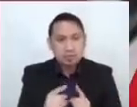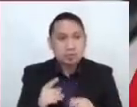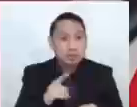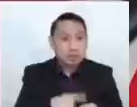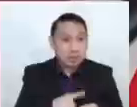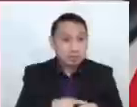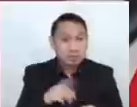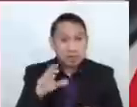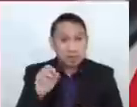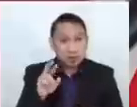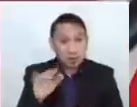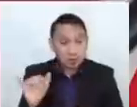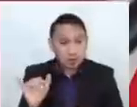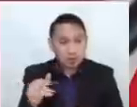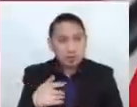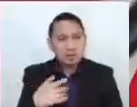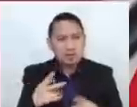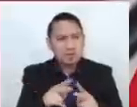galit ko.